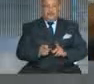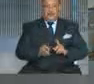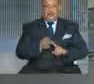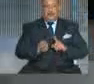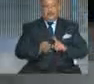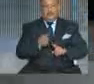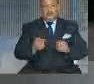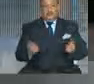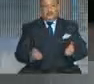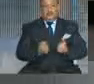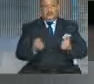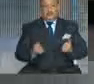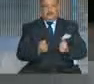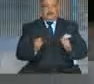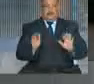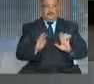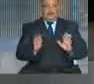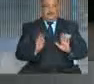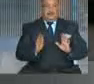واحدة.